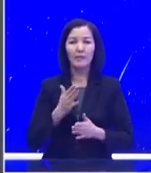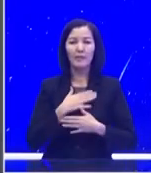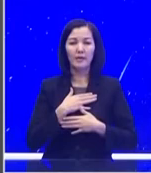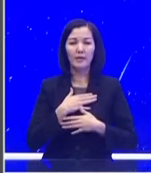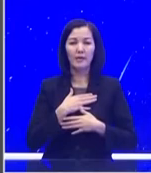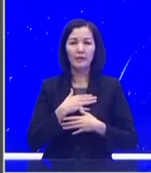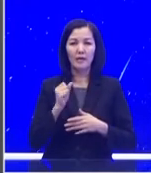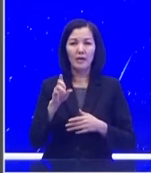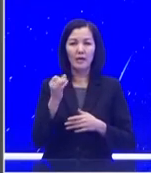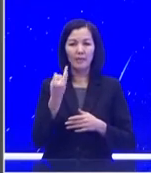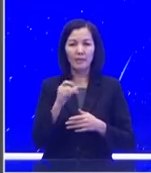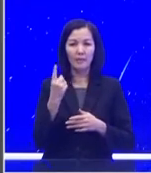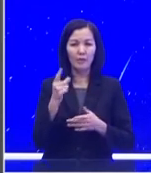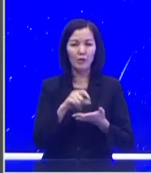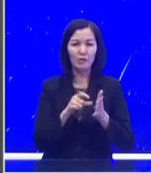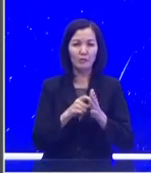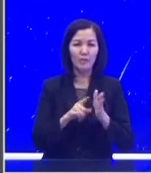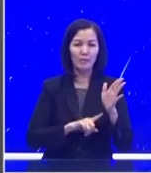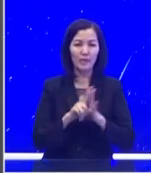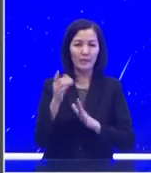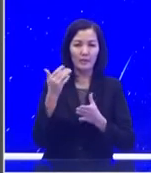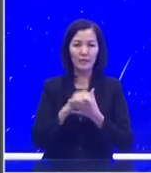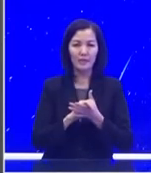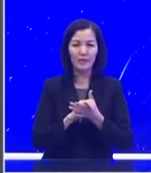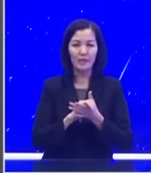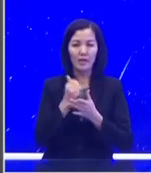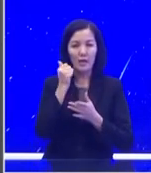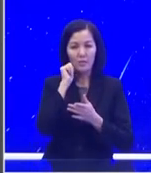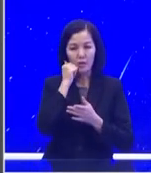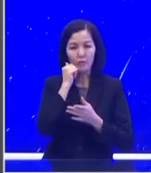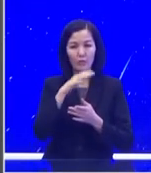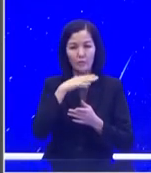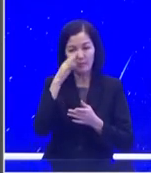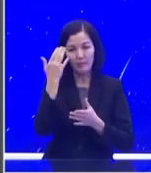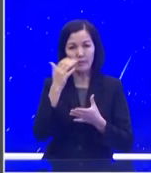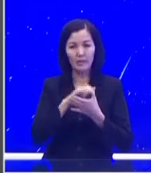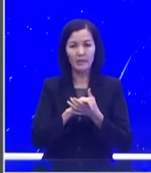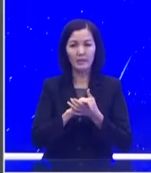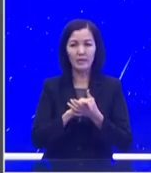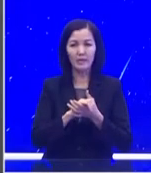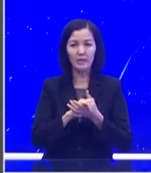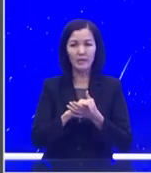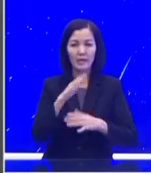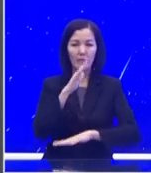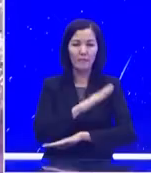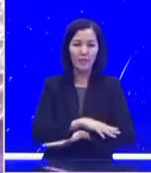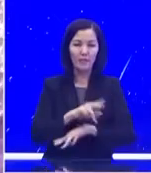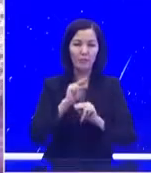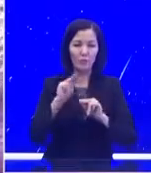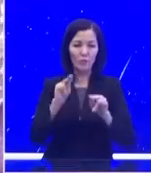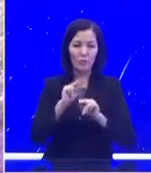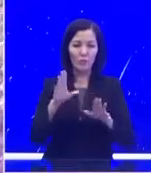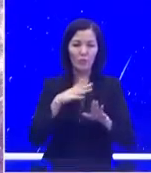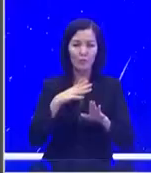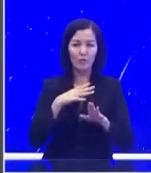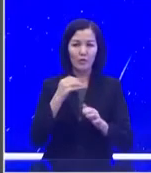бізге таныстырған болатын. Әжесін де, әкесін де біліп өтіп, пән мұғалімдермен өткен болатын біз. Бірге